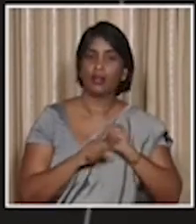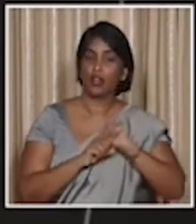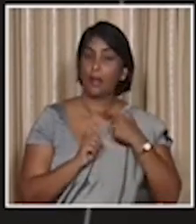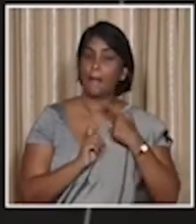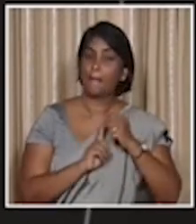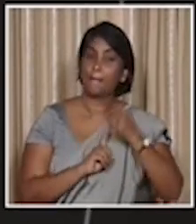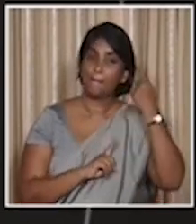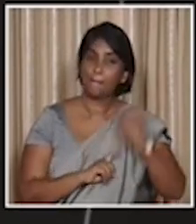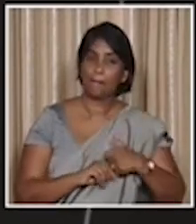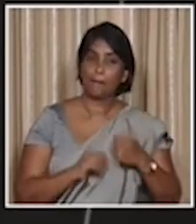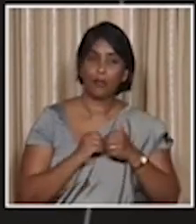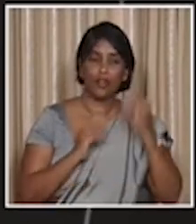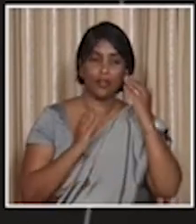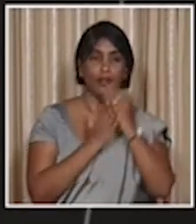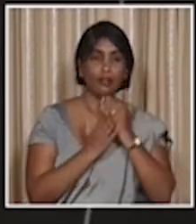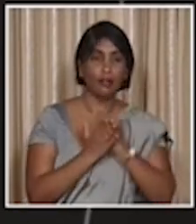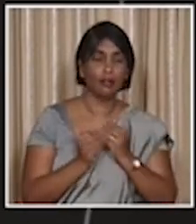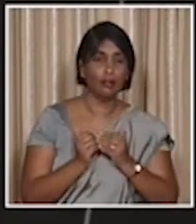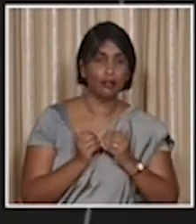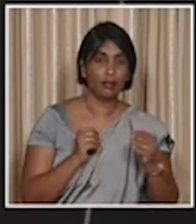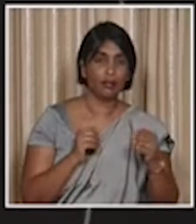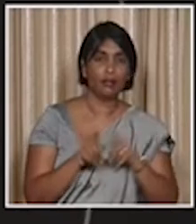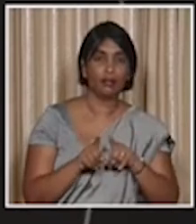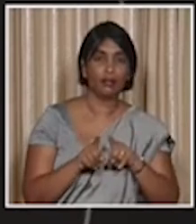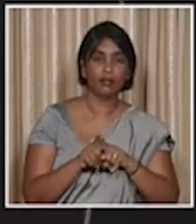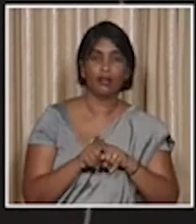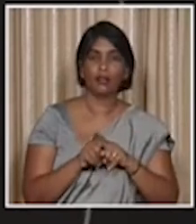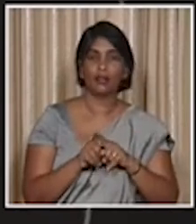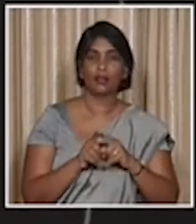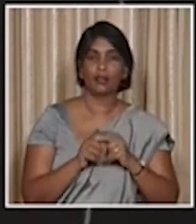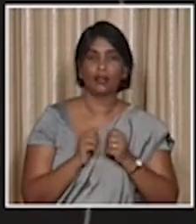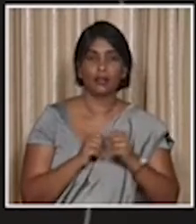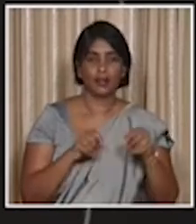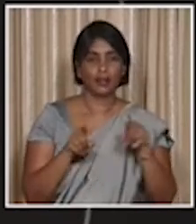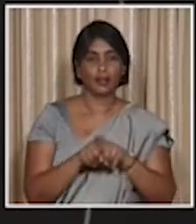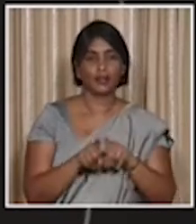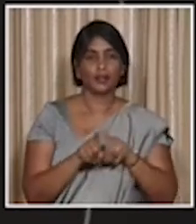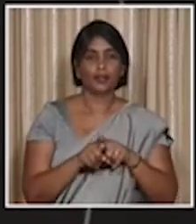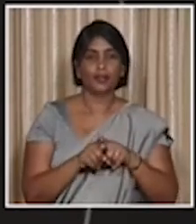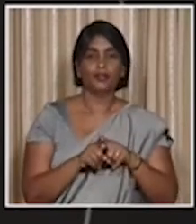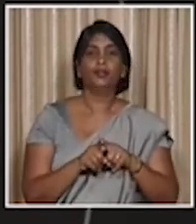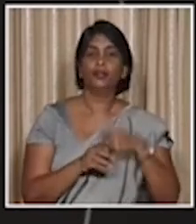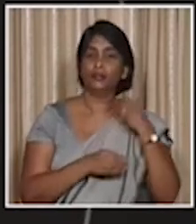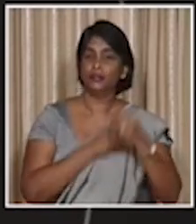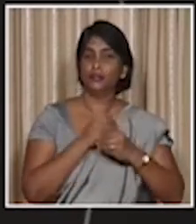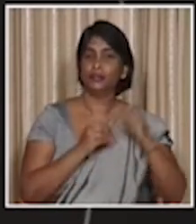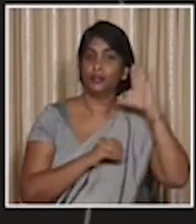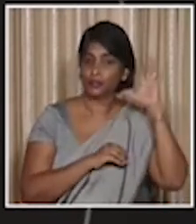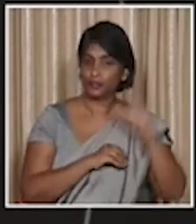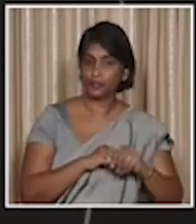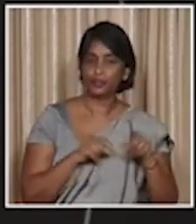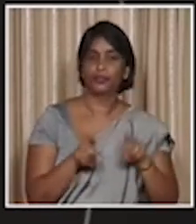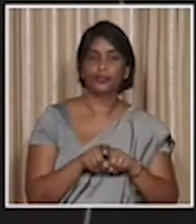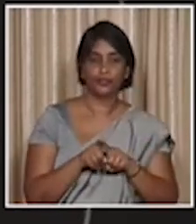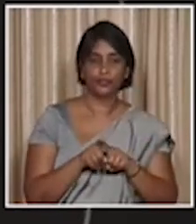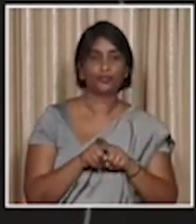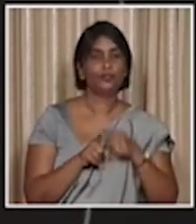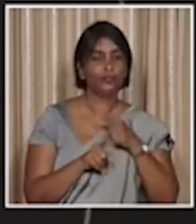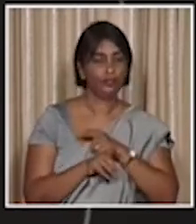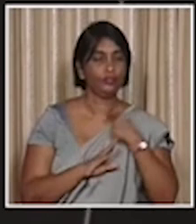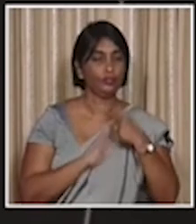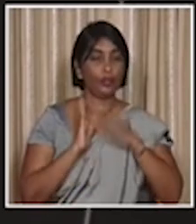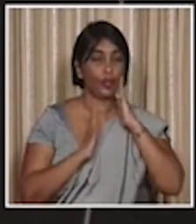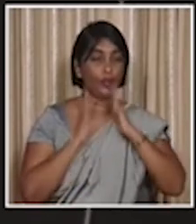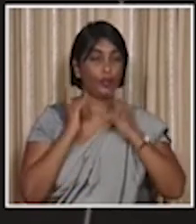මම පුද්ගලිකවම මහන්සි වෙලා මේ රටට පුළුවන් තරම් ආයෝජකයෝ ගේන්න මගේ උත්සාහය. පුළුවන් තරම් මේ